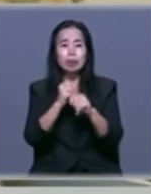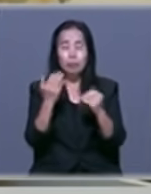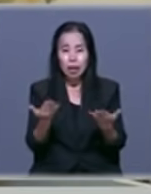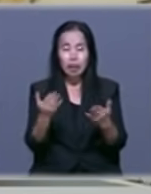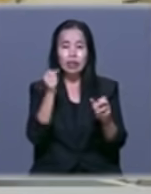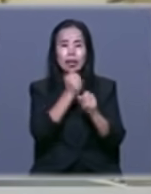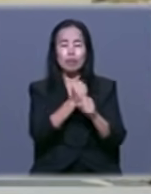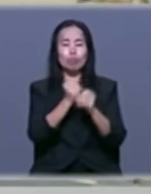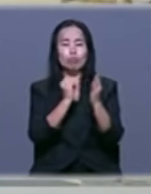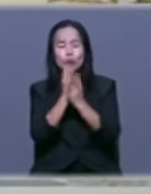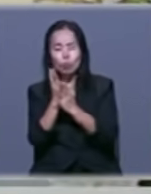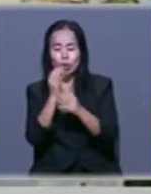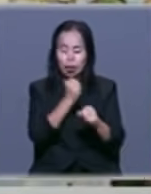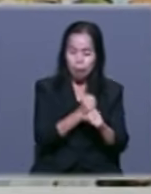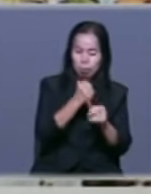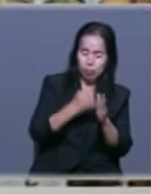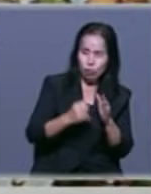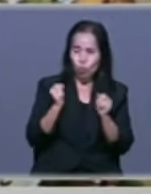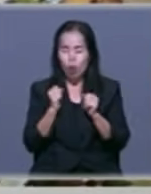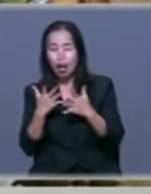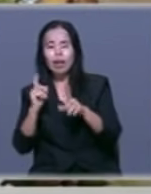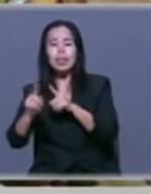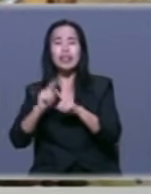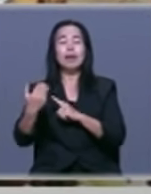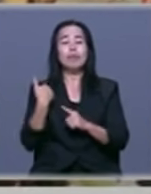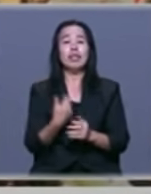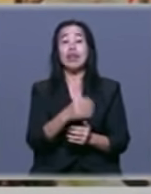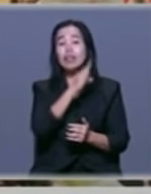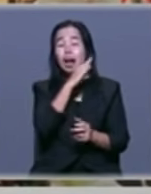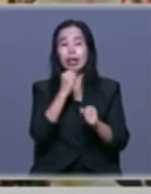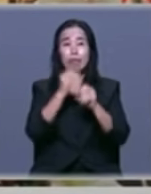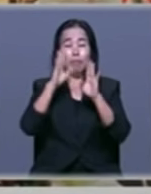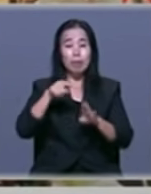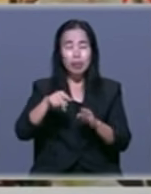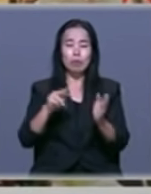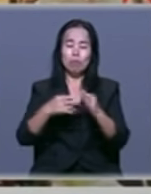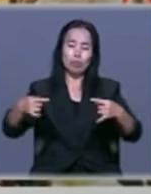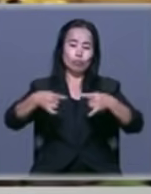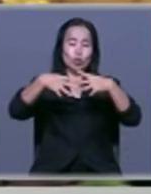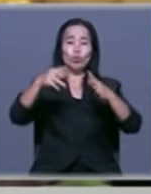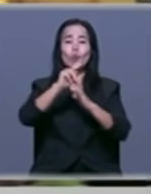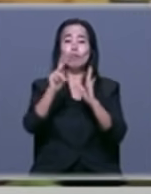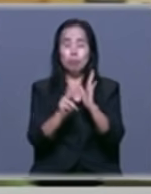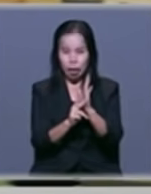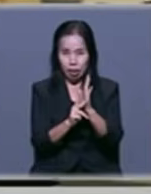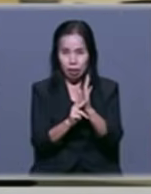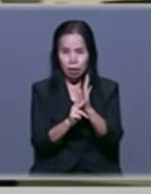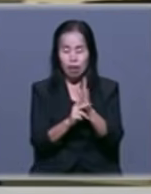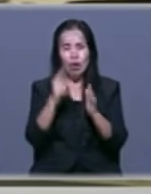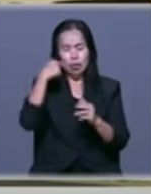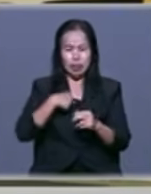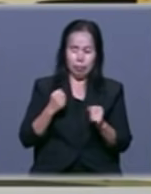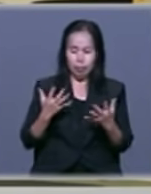ามไม่ถูกแล้วคนมันแบบเดี๋ยวทำอะไรก็ผิดใช่ไหมคือถ้าเป็นอย่างนั้นเนี่ยมันขัดหลักกฎหมายแล้วเพราะฉะนั้นเราแบบว่าเราทำตัวไม่